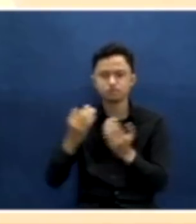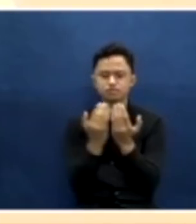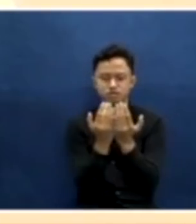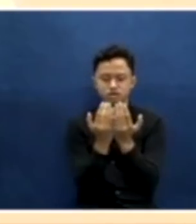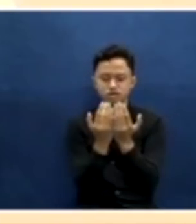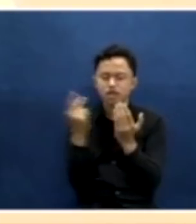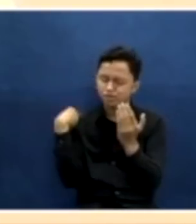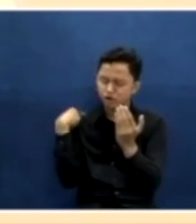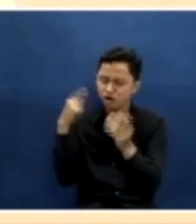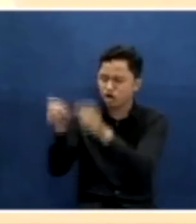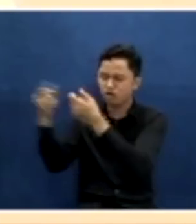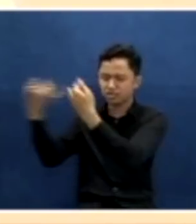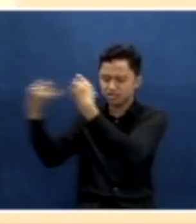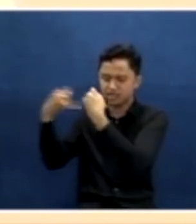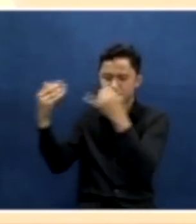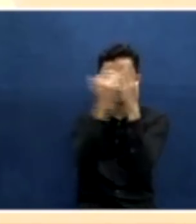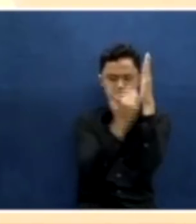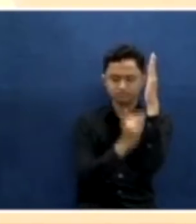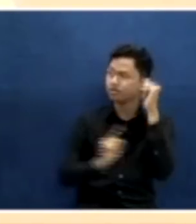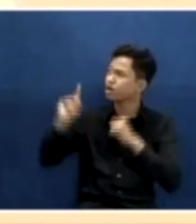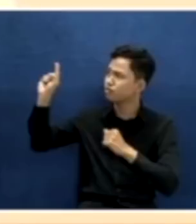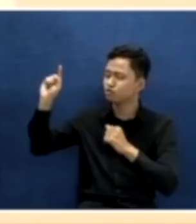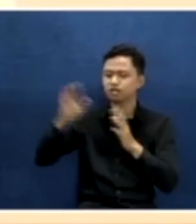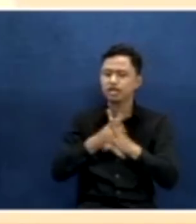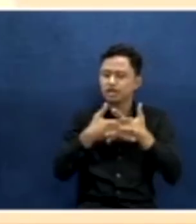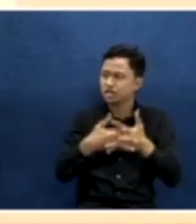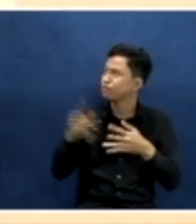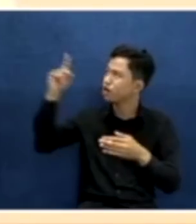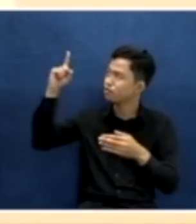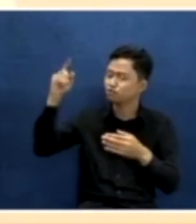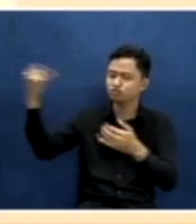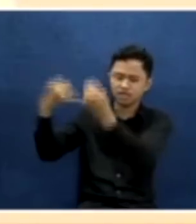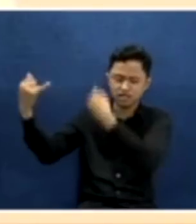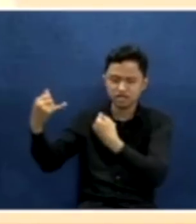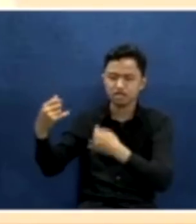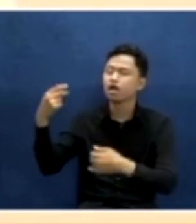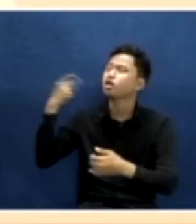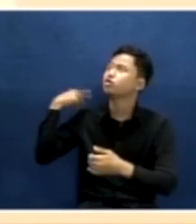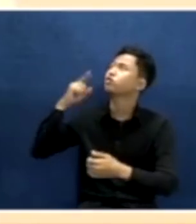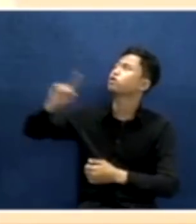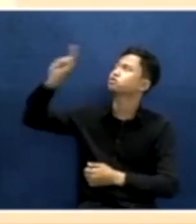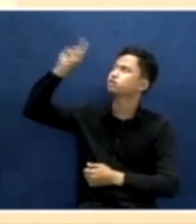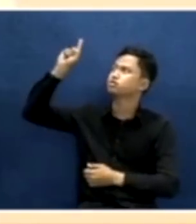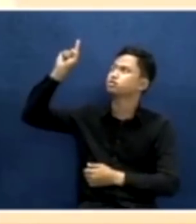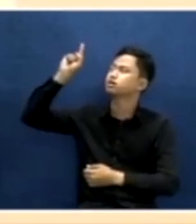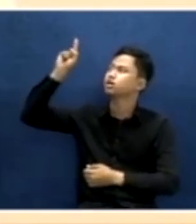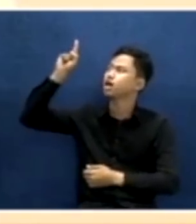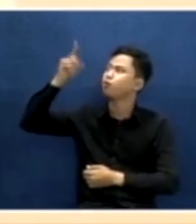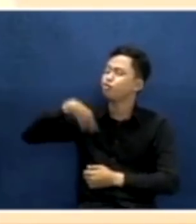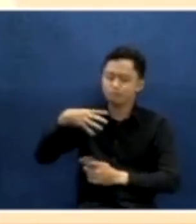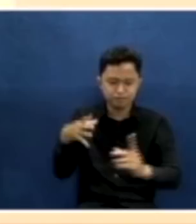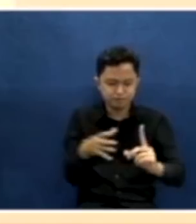menghina syariat mu yang menghina pop muya Allah dan menghina hati semua ya Allah Engkaulah yang menggenggam ruh dan nyawa mereka